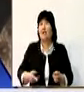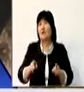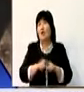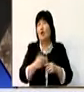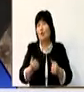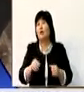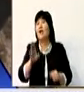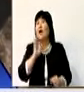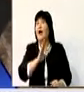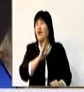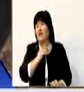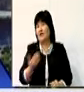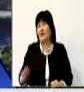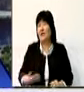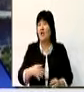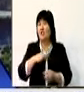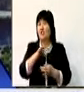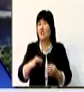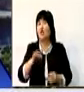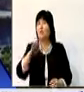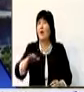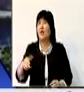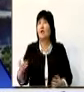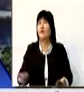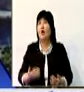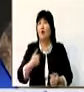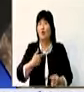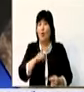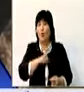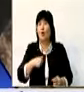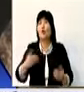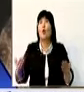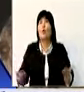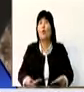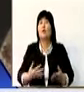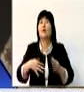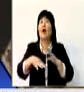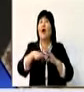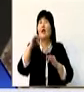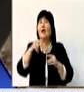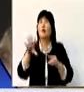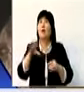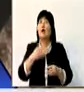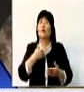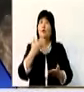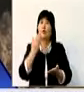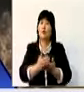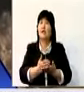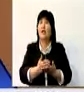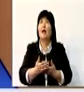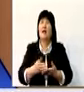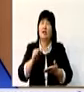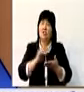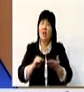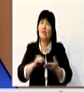бұл да әйелдердің тағдыры, жетім балалардың тағдыры. Оның қасында менің өзімнің өмірімнен алынған, барлық өзім жүріп өткен іздерімді